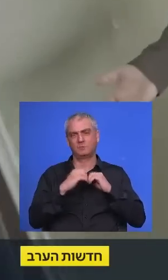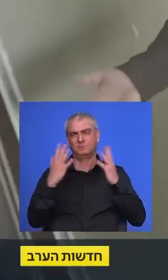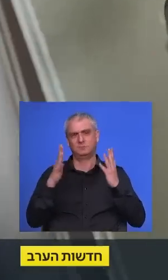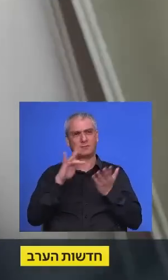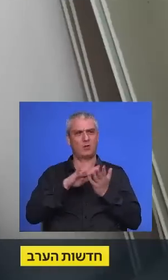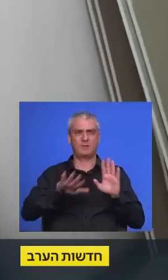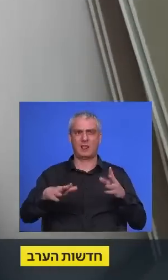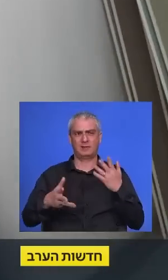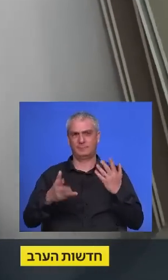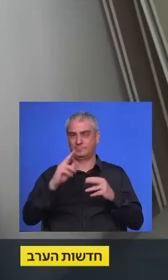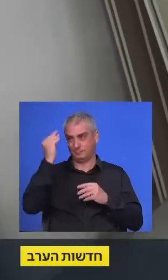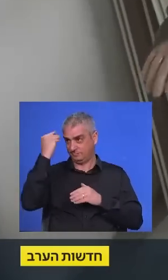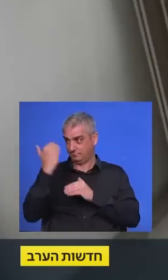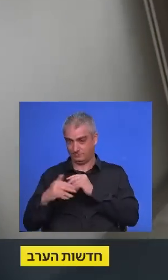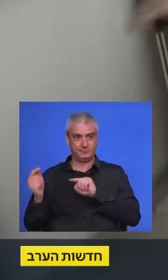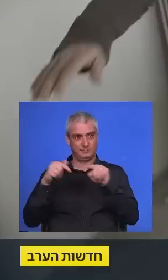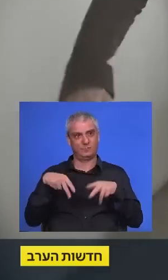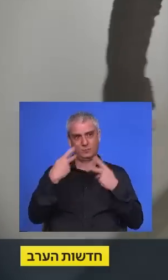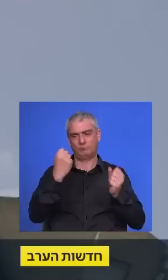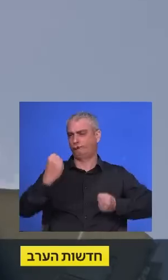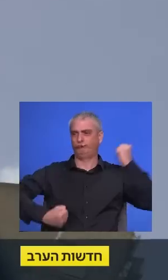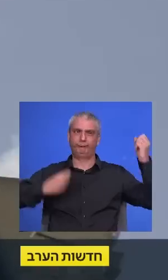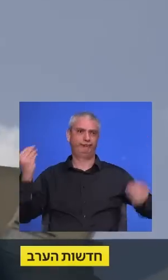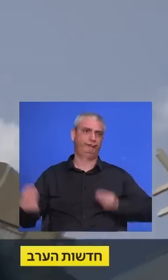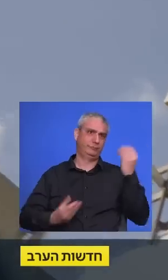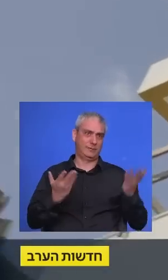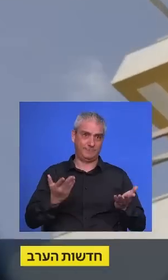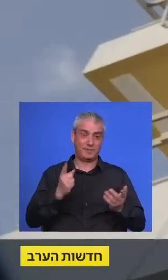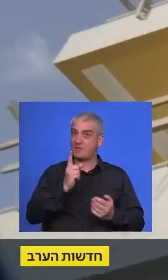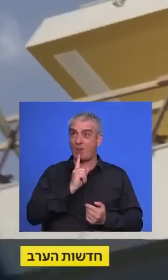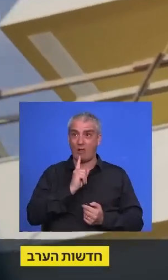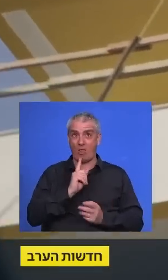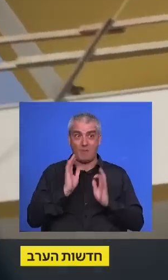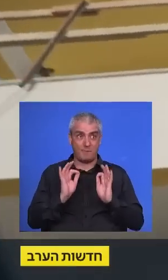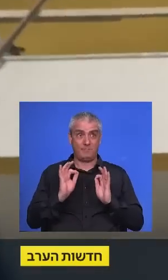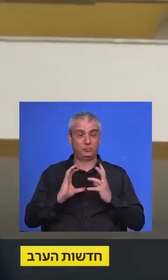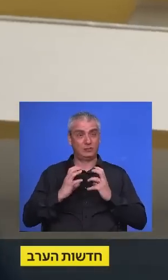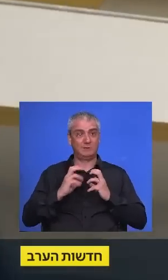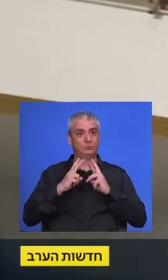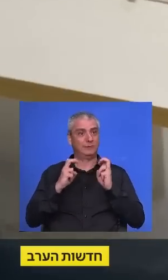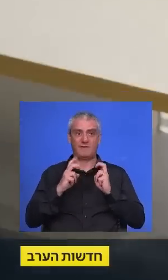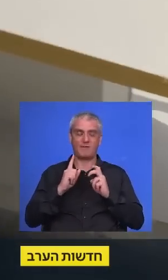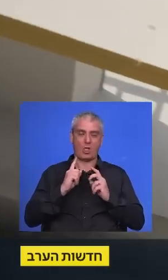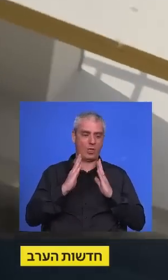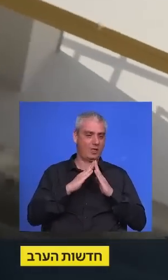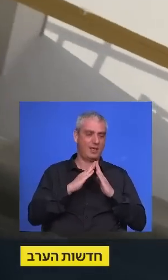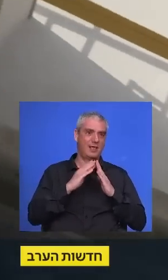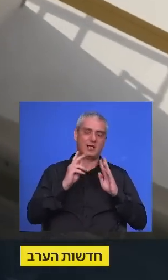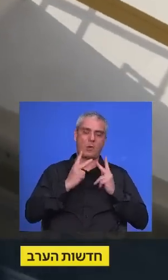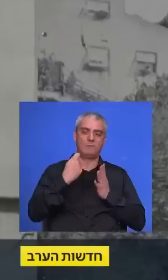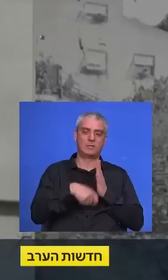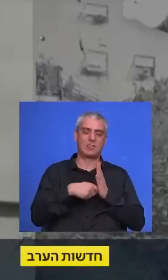שבו הילדים שהם אחרי המסגרות חוזרים, ופה הם יכולים להשתולל. אבל אם זה לא ממש קיבוץ עירוני ולא בדיוק קבוצת